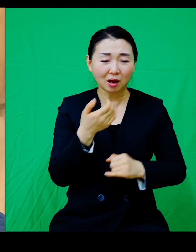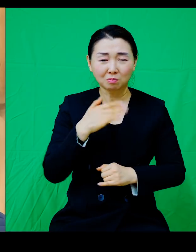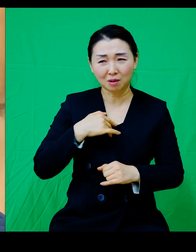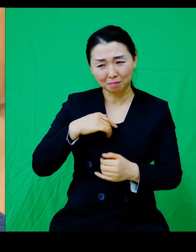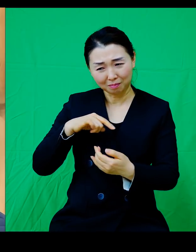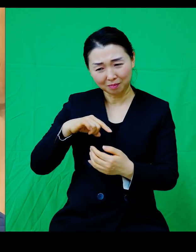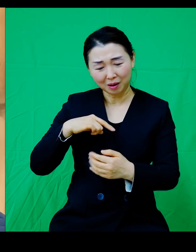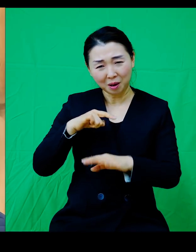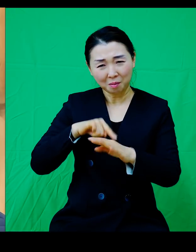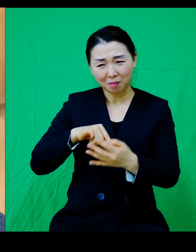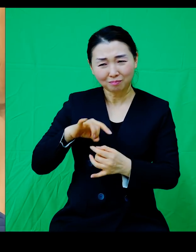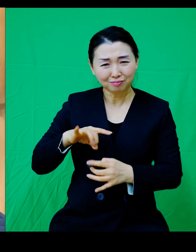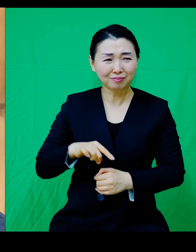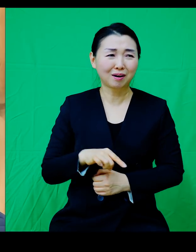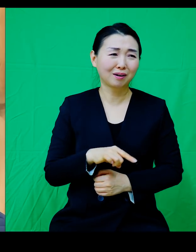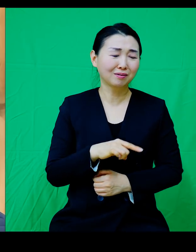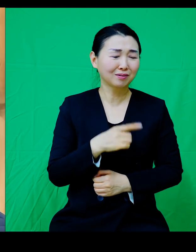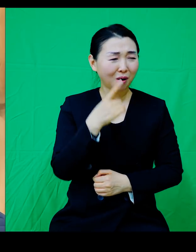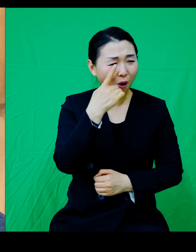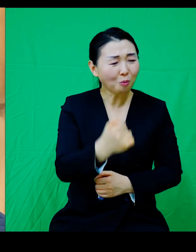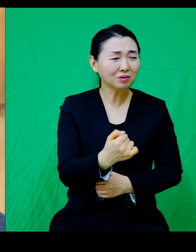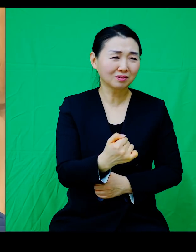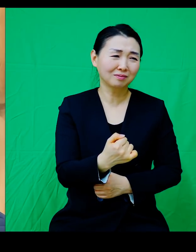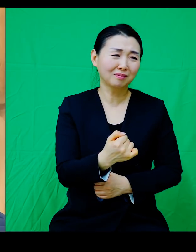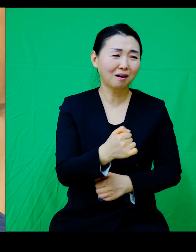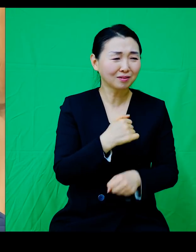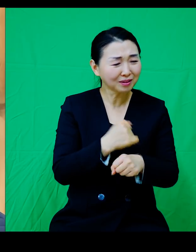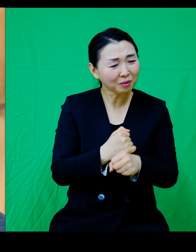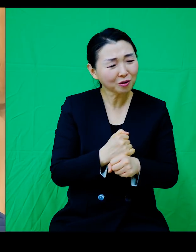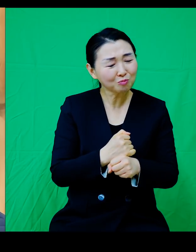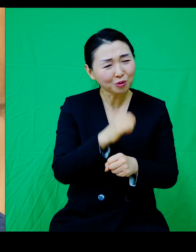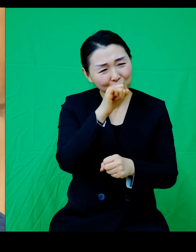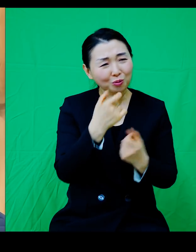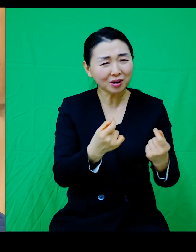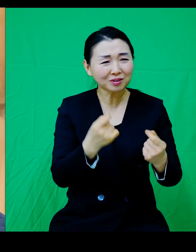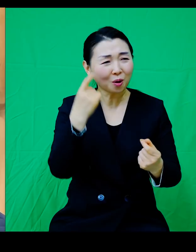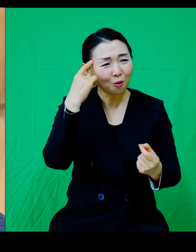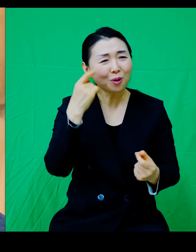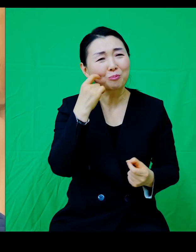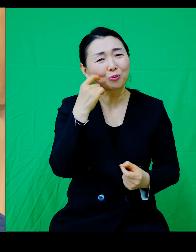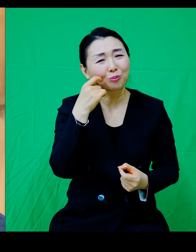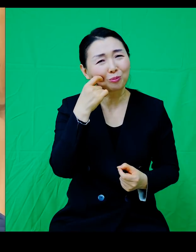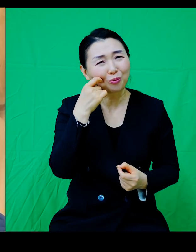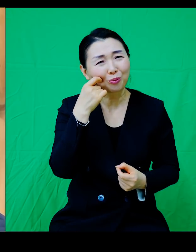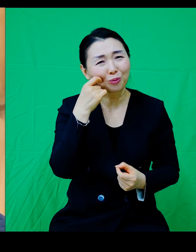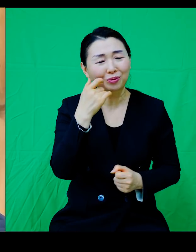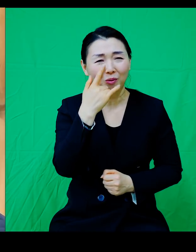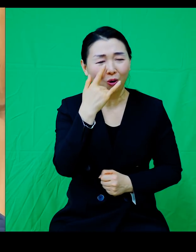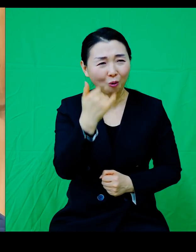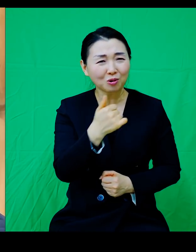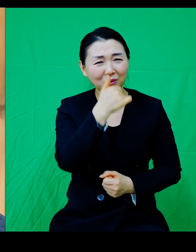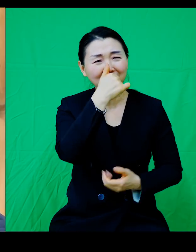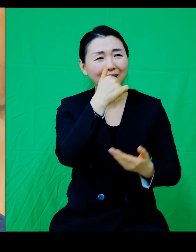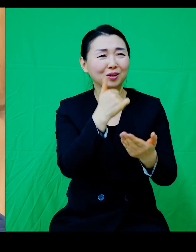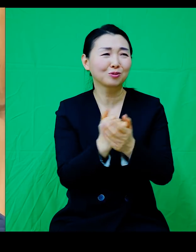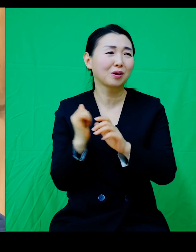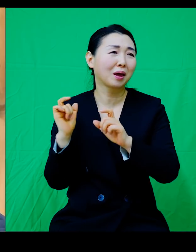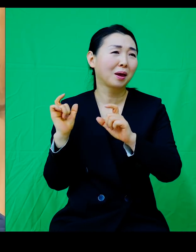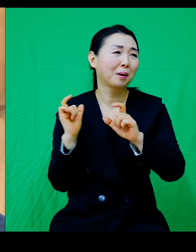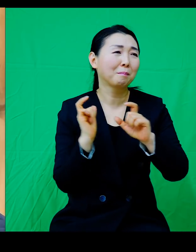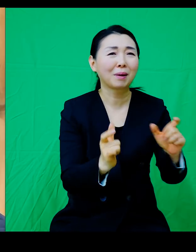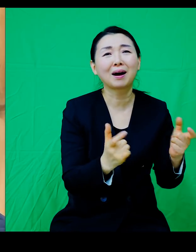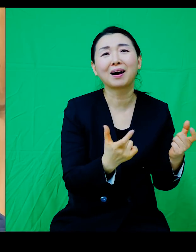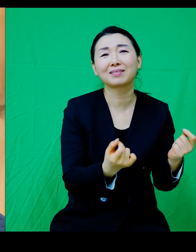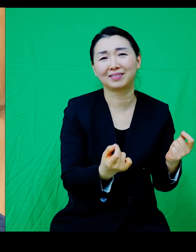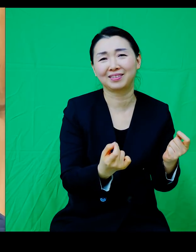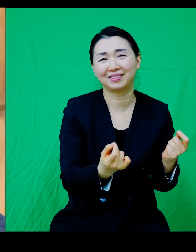못했지만 속으로는 어머님 좀 이렇게 해주셨으면 좋은데 왜 이렇게 못 해주시는 건지 이러면서 어머님들한테 되게 많은 죄책감을